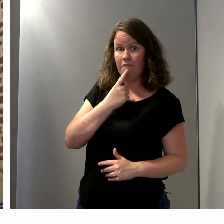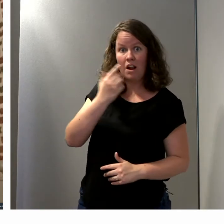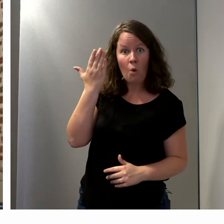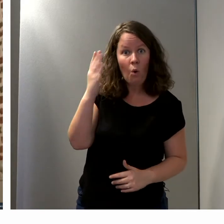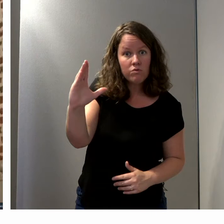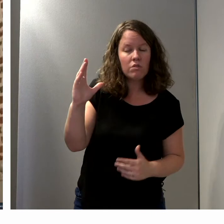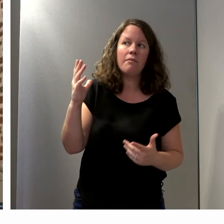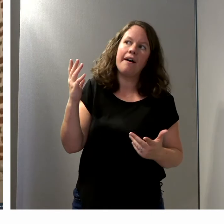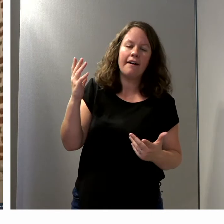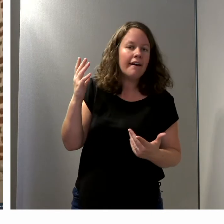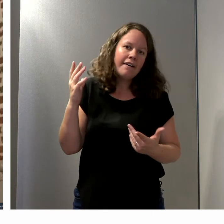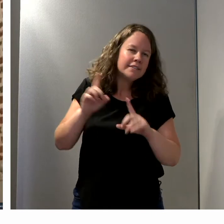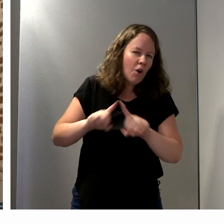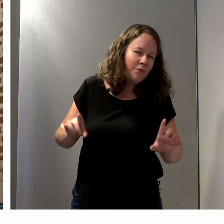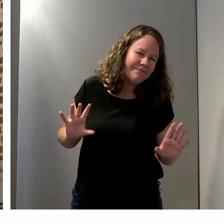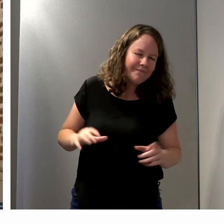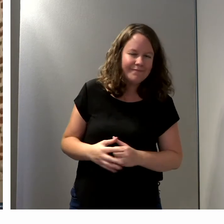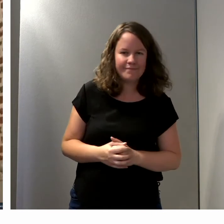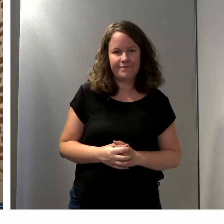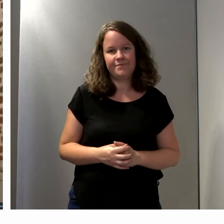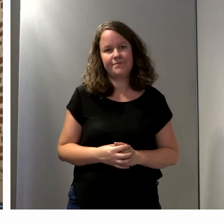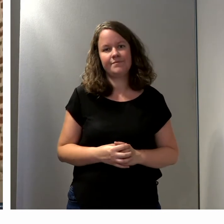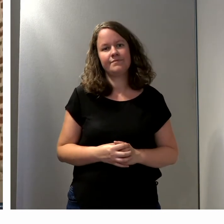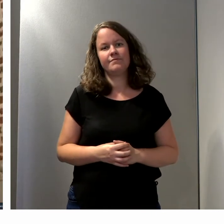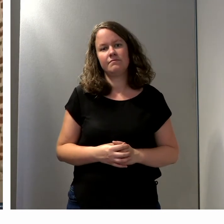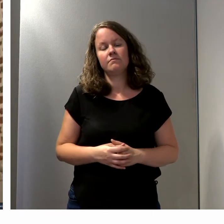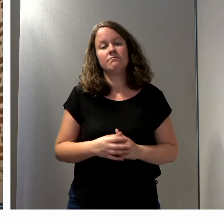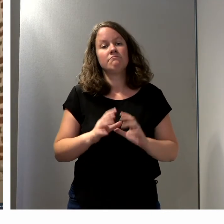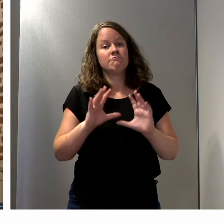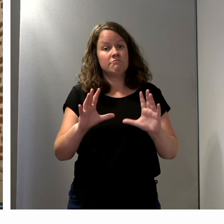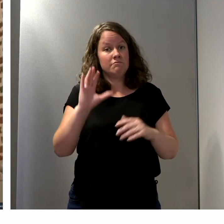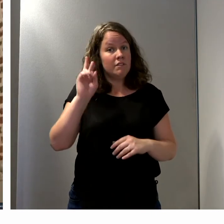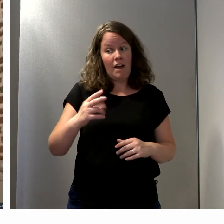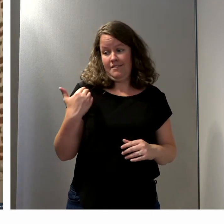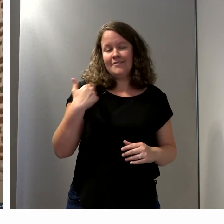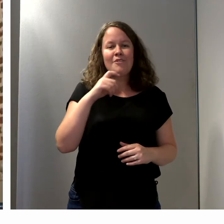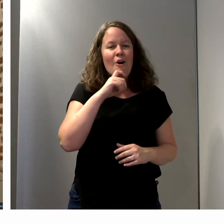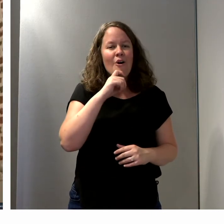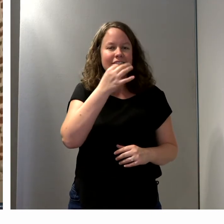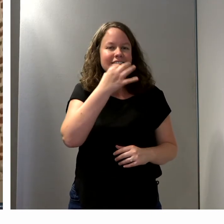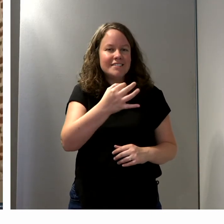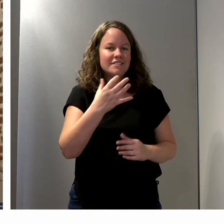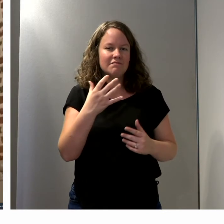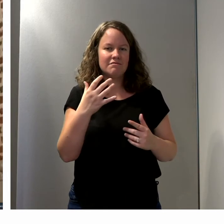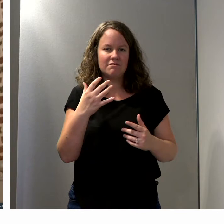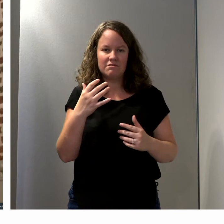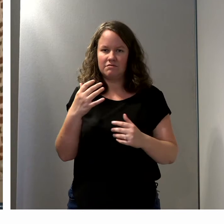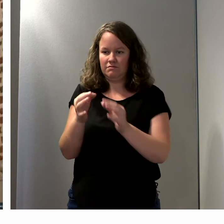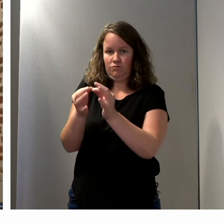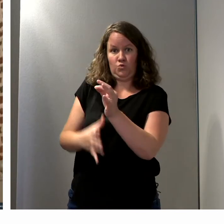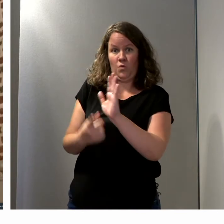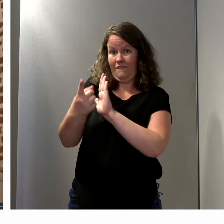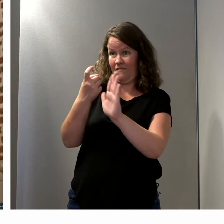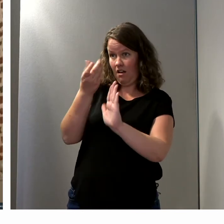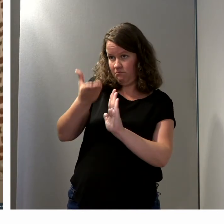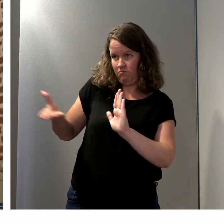problématiques, c'est quand même d'un autre niveau. Donc ça, c'est ça. Après, sur ce que je disais, encore une fois, ça ne voulait vraiment pas dire que les solutions devaient venir des publics. Mais